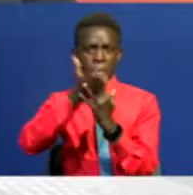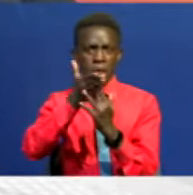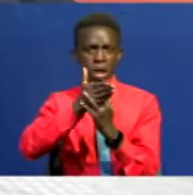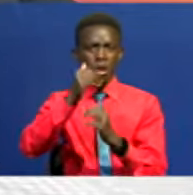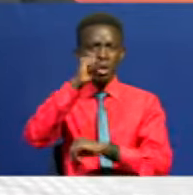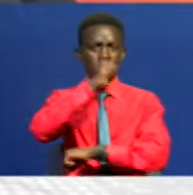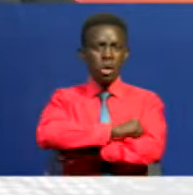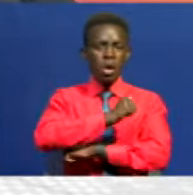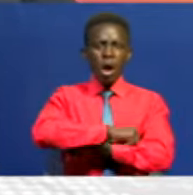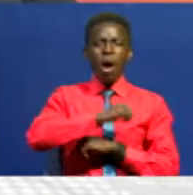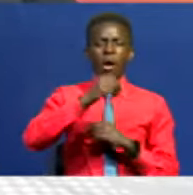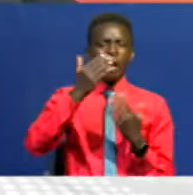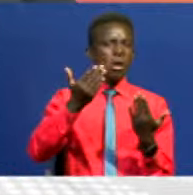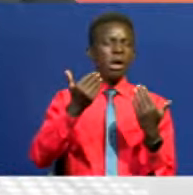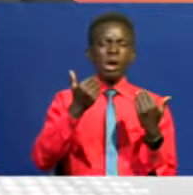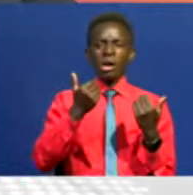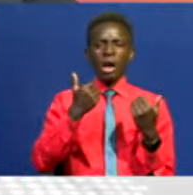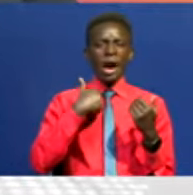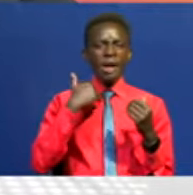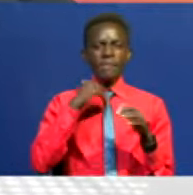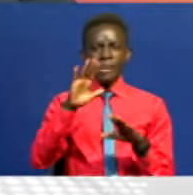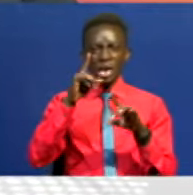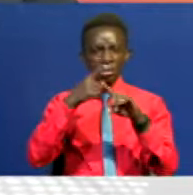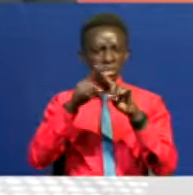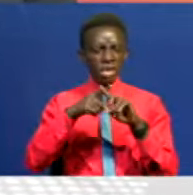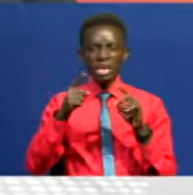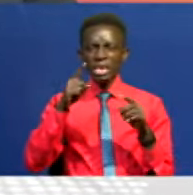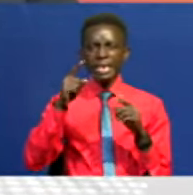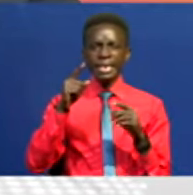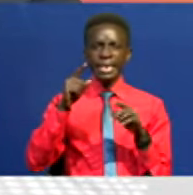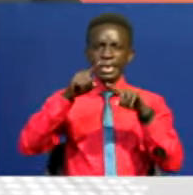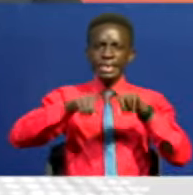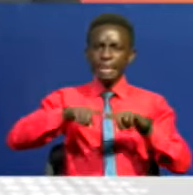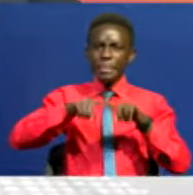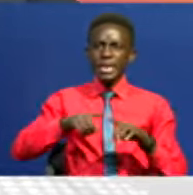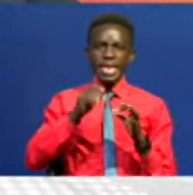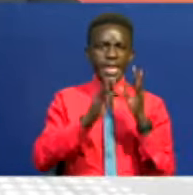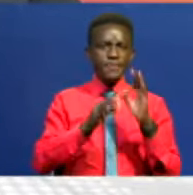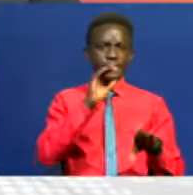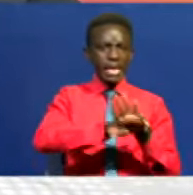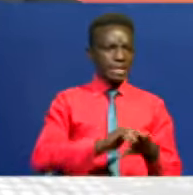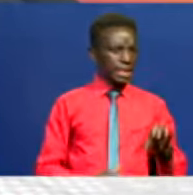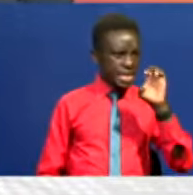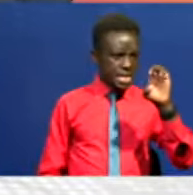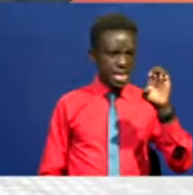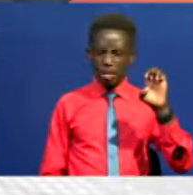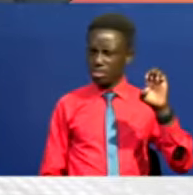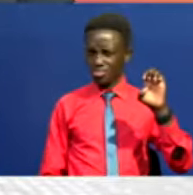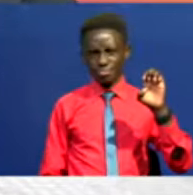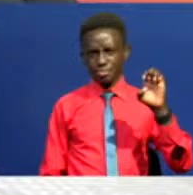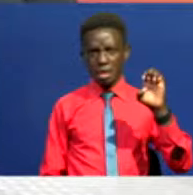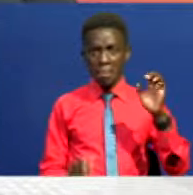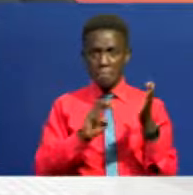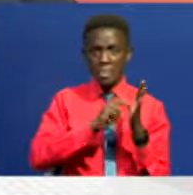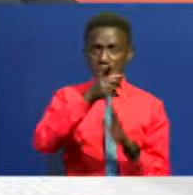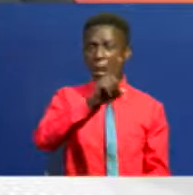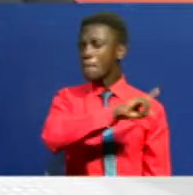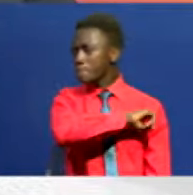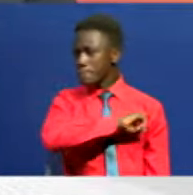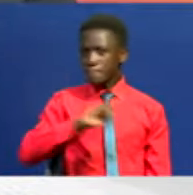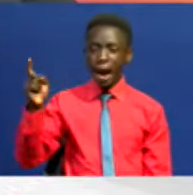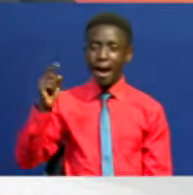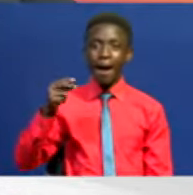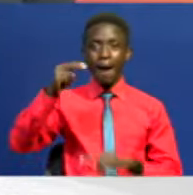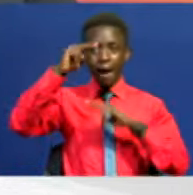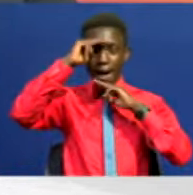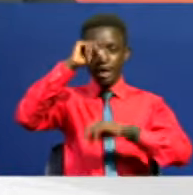alipata E, haimaanishi sasa kama hakuweza kupata alama nyingine sasa arudi maybe high school ama maybe maisha